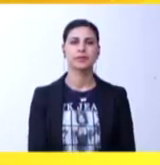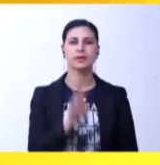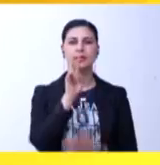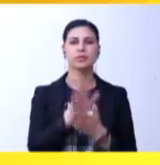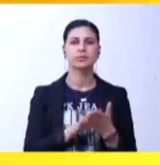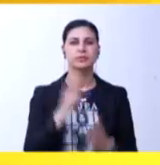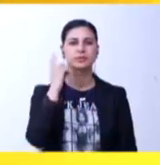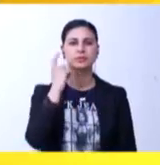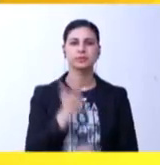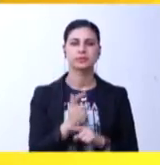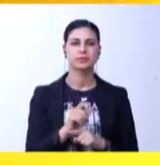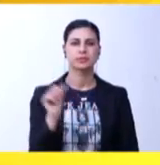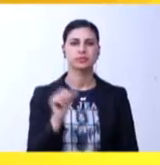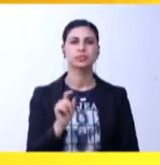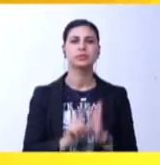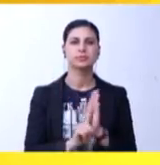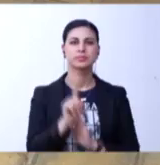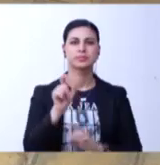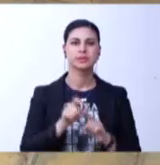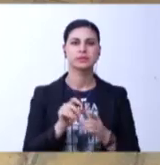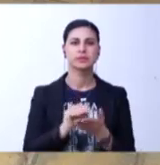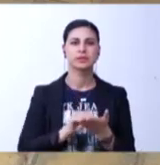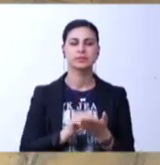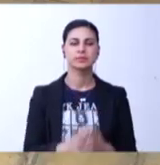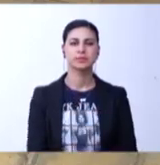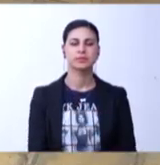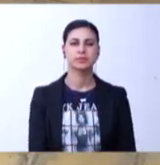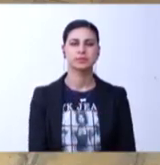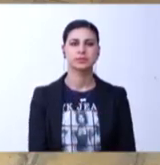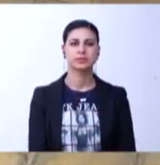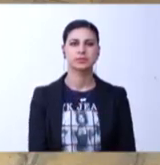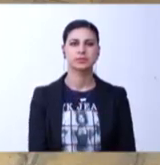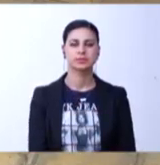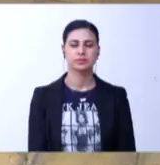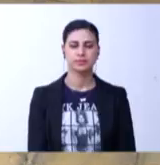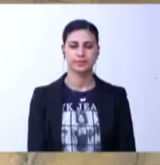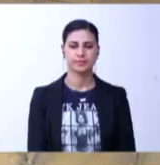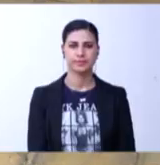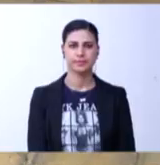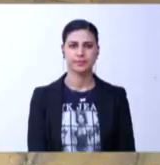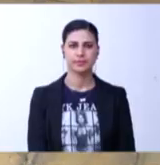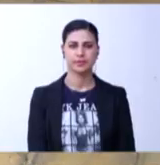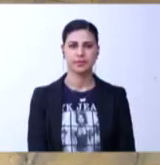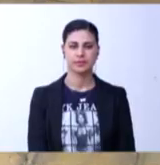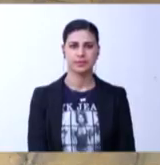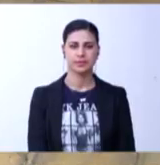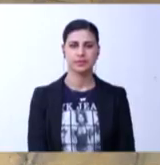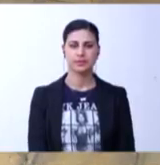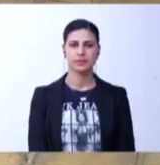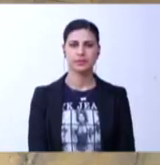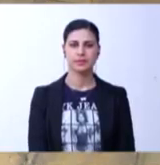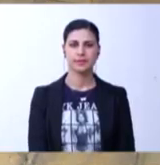ეს კურნა ამ ამ ამ ამ ამ ამ ამ ამ ამ ამ ამ ამ ამ ამ ამ ამ ამ ამ ამ ამ ამ ამ ამ ამ ამ ამ ამ ამ ამ ამ ამ ამ ამ